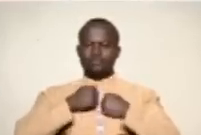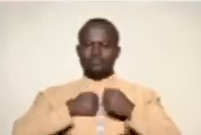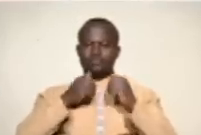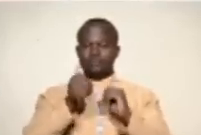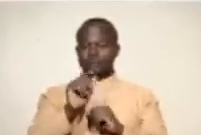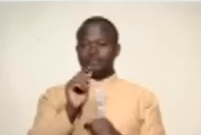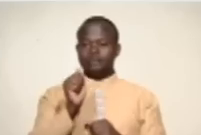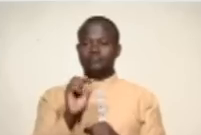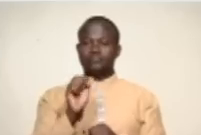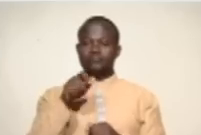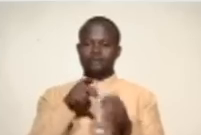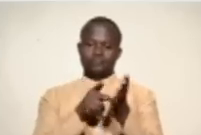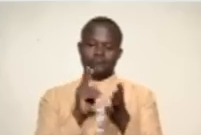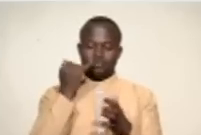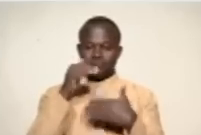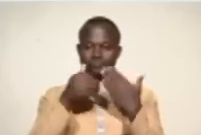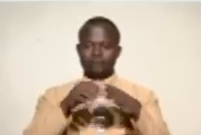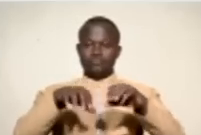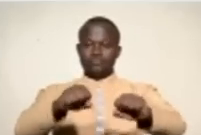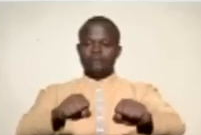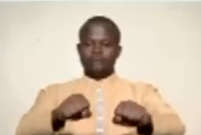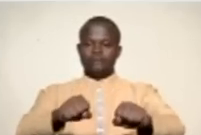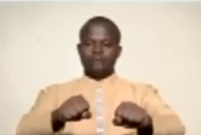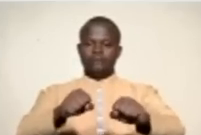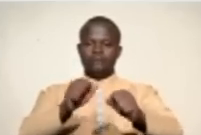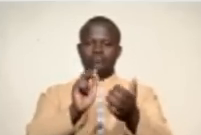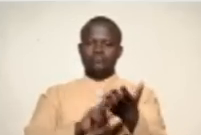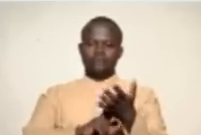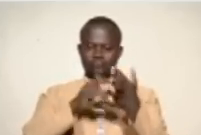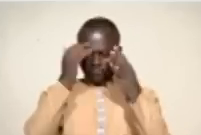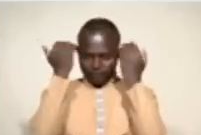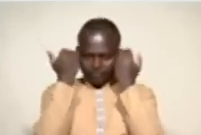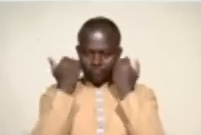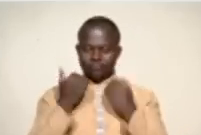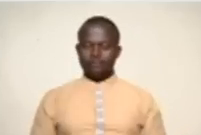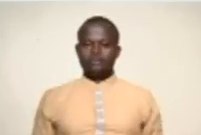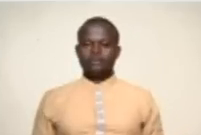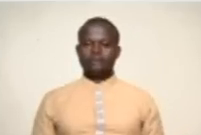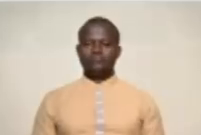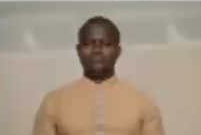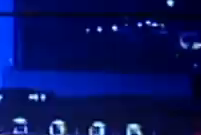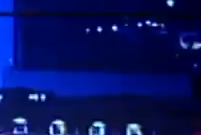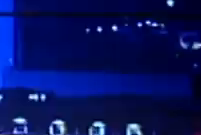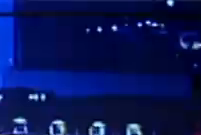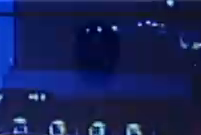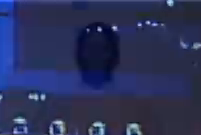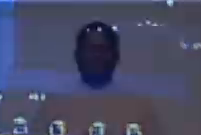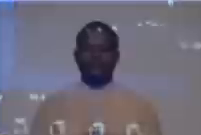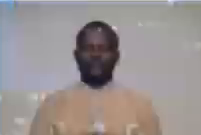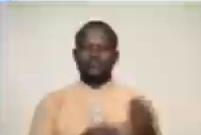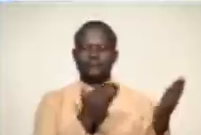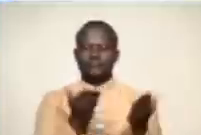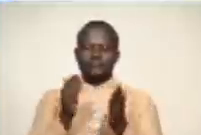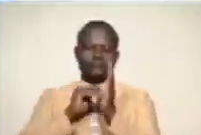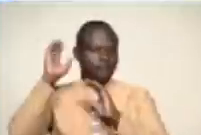uyu Felicien Kabuga yakwishyura biramutse byemejwe n'urukiko. Calixte Kaberuka mu mujyi wa Kigali. Ikaze na makuru ya